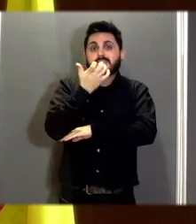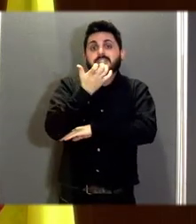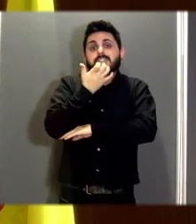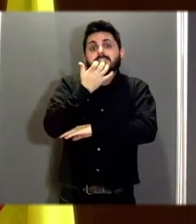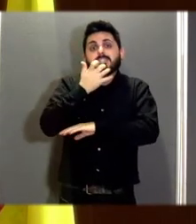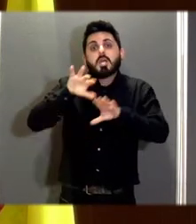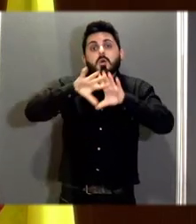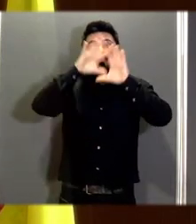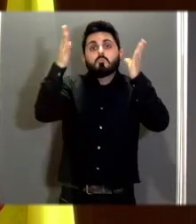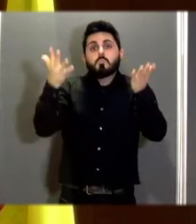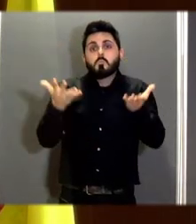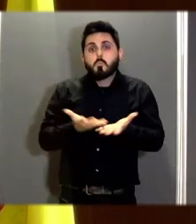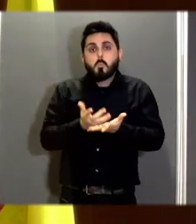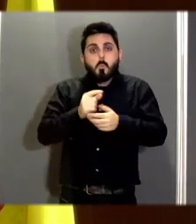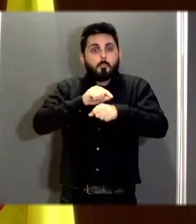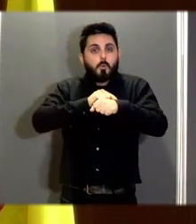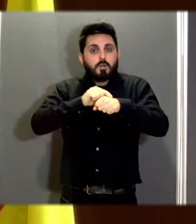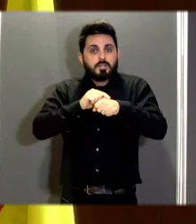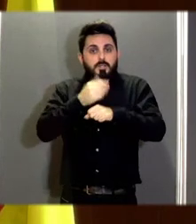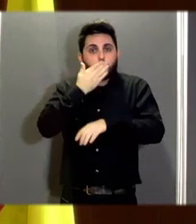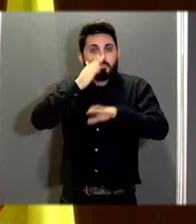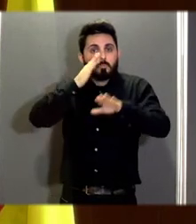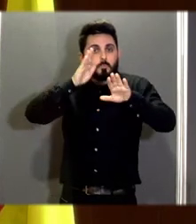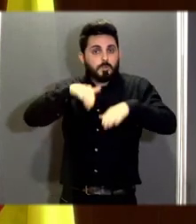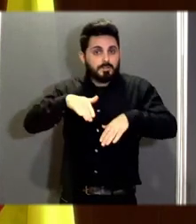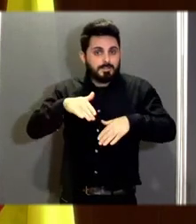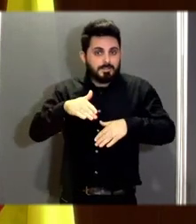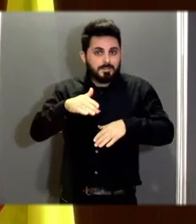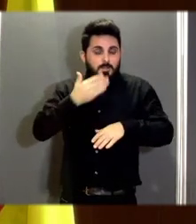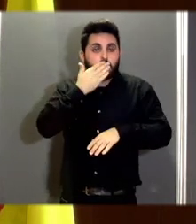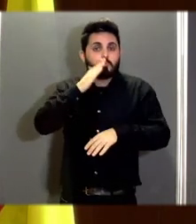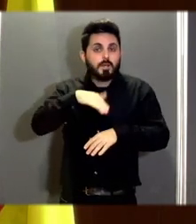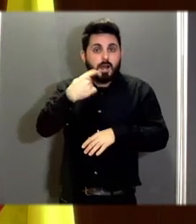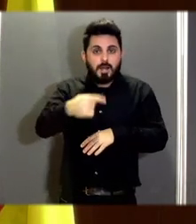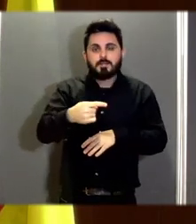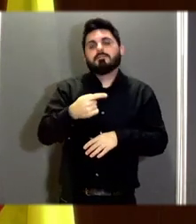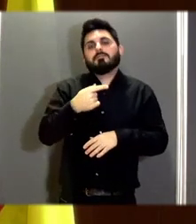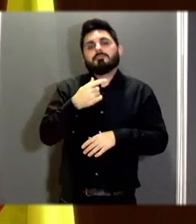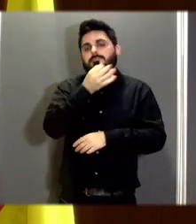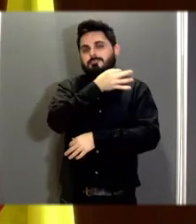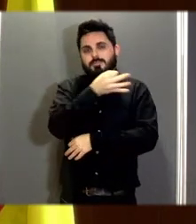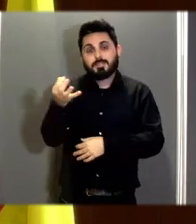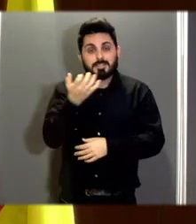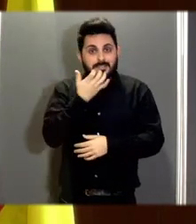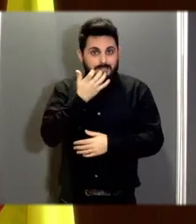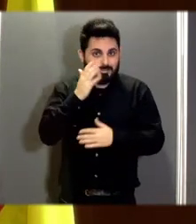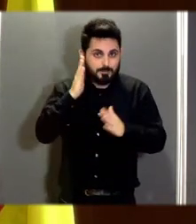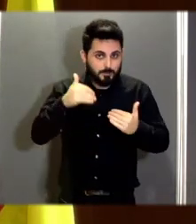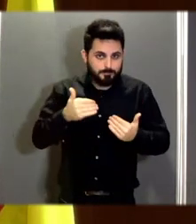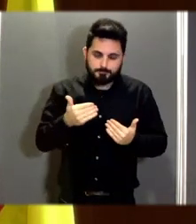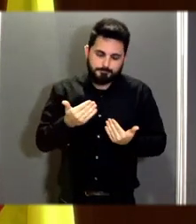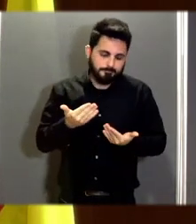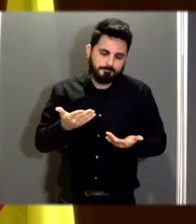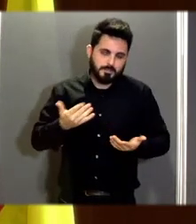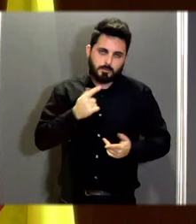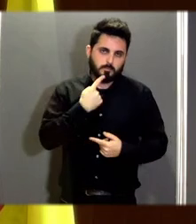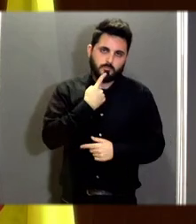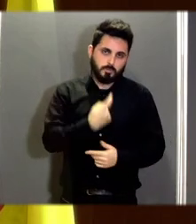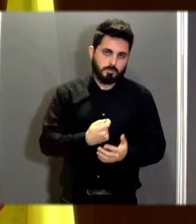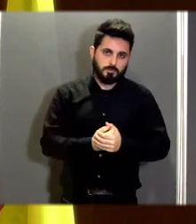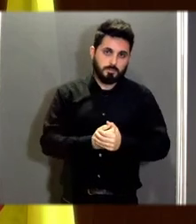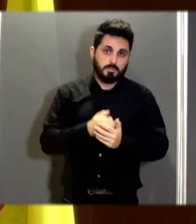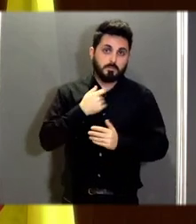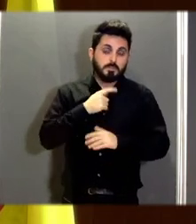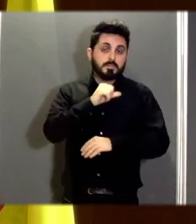geopolítiques favorables. Tanmateix, quan això es dona, la independència només s'aconsegueix si el moviment està actiu en el